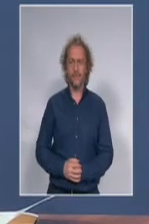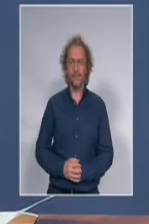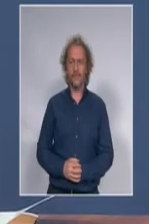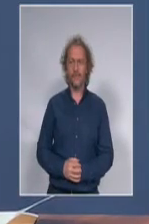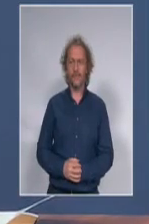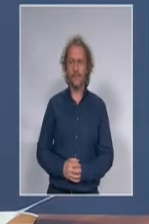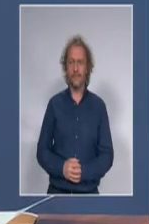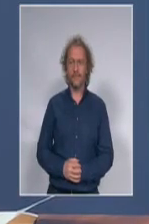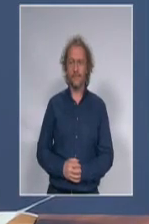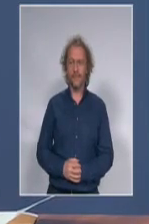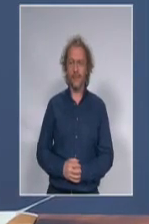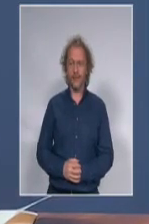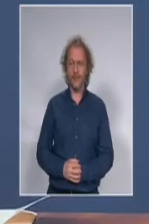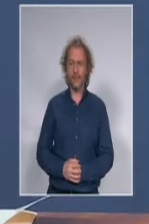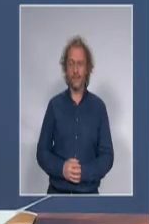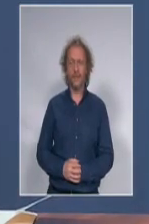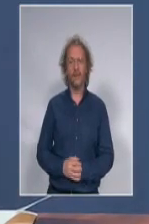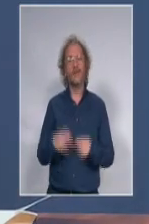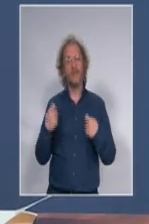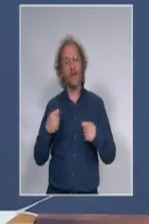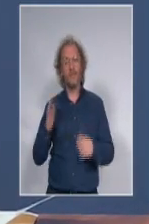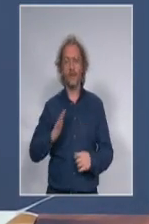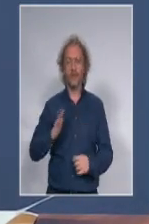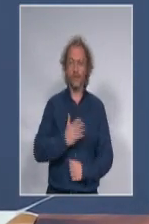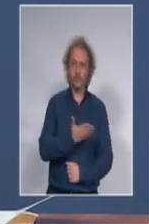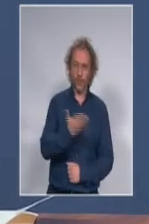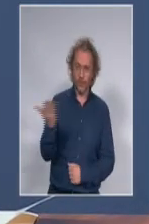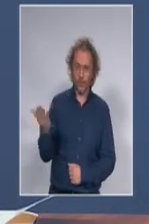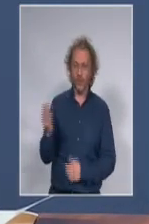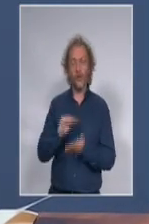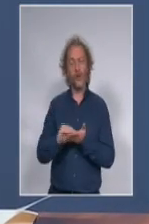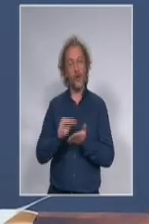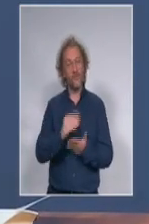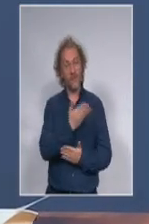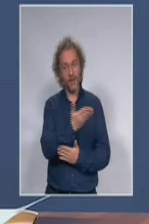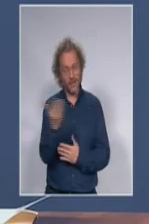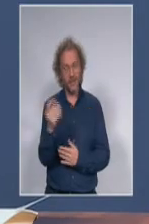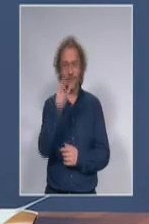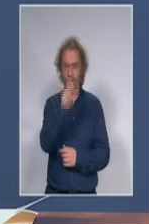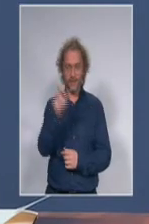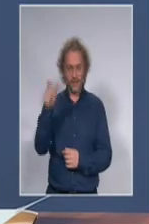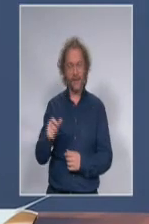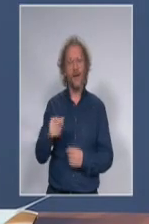Dame i gospodo novinari, poštovani građani Srbije,